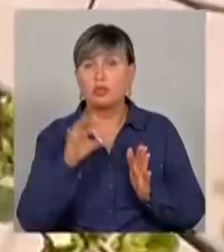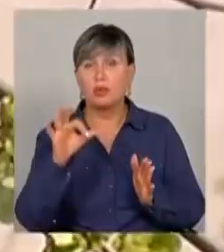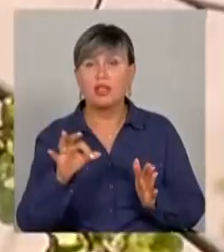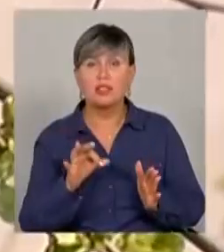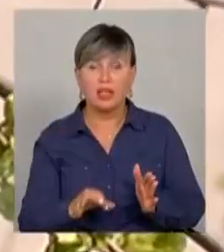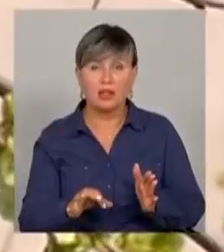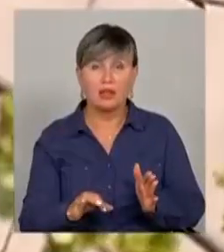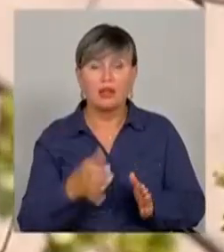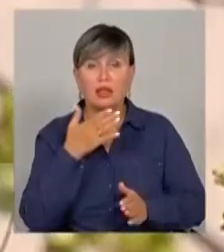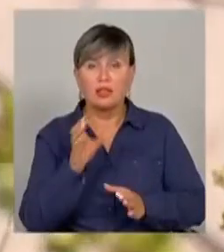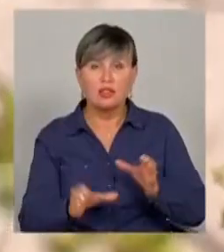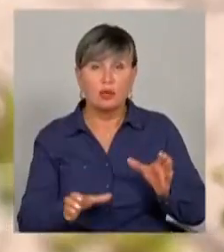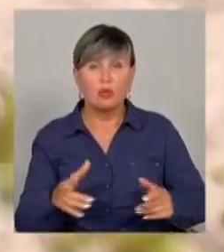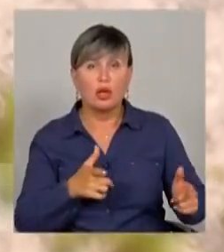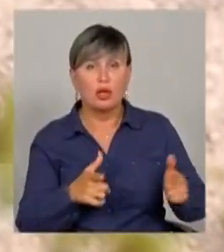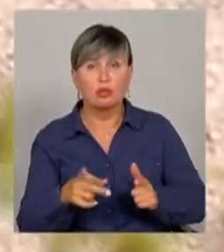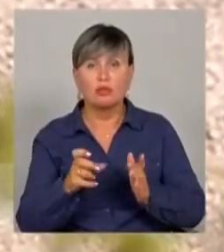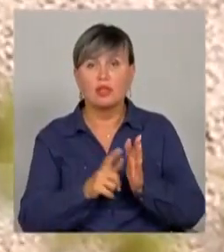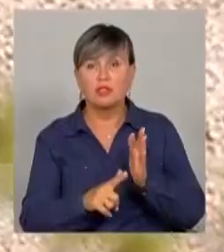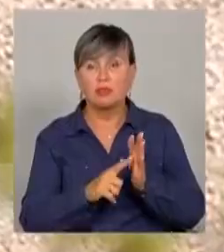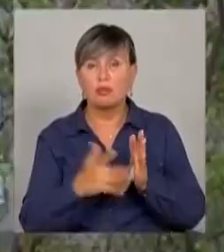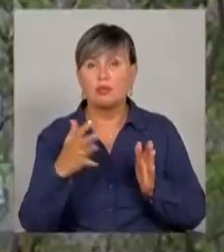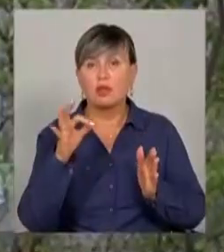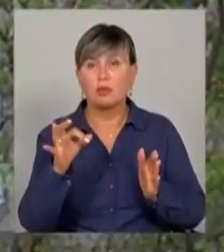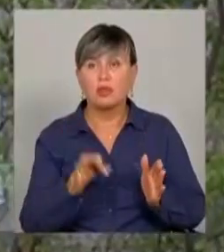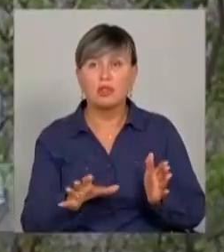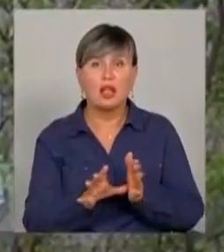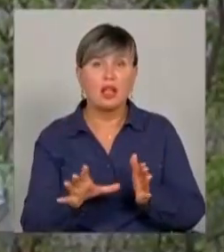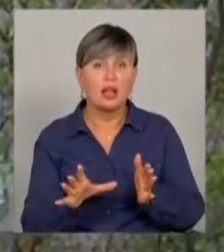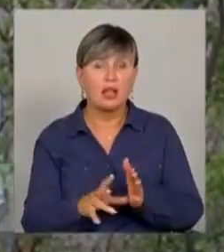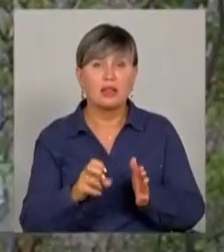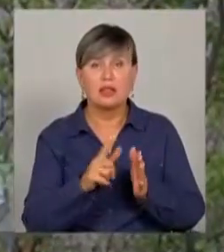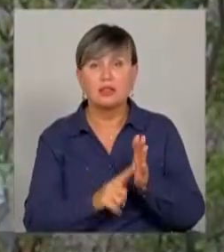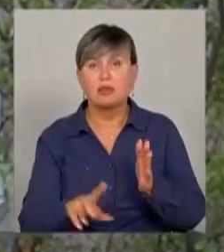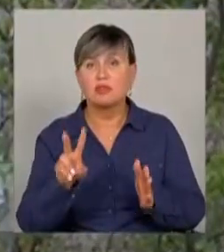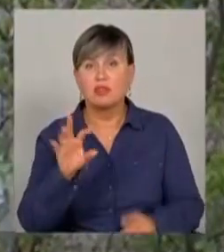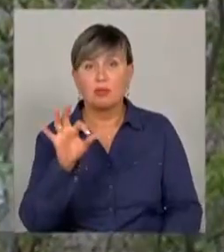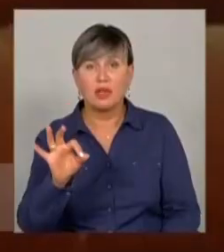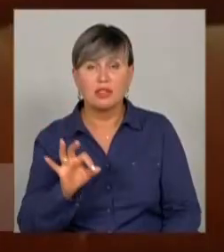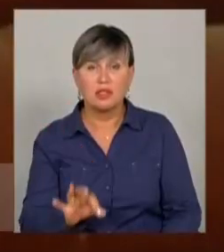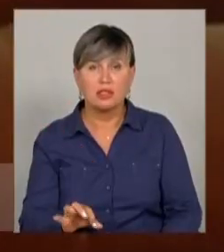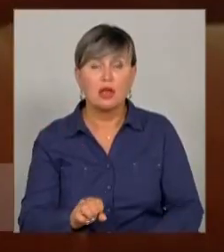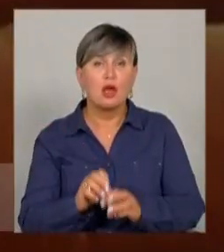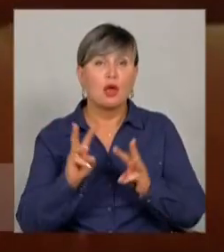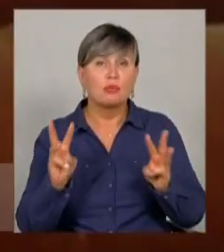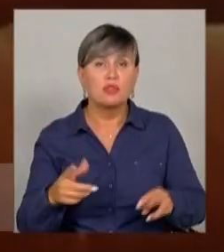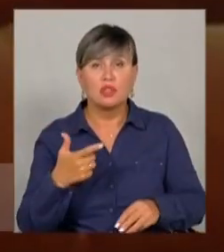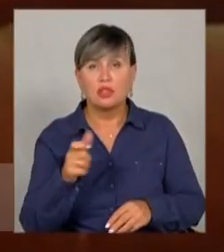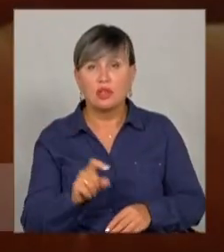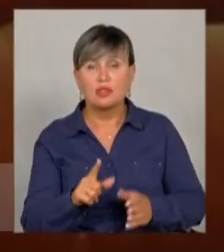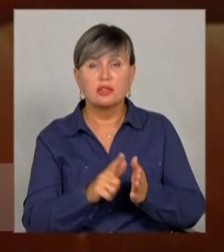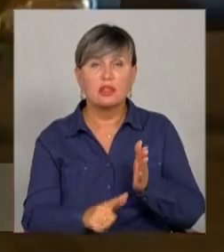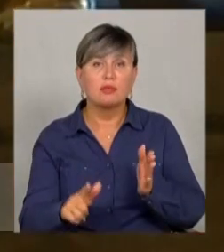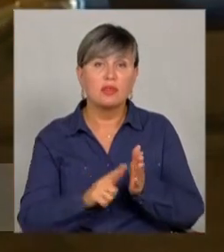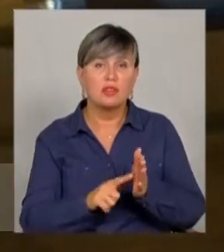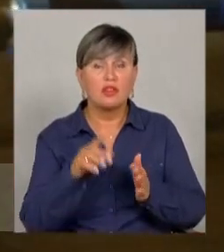75,6%. Теплоснабжение готово на 75%, электроснабжение на 72%, обеспечение газом на